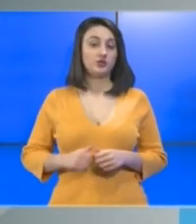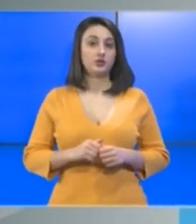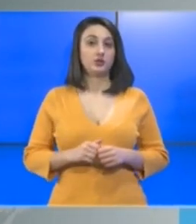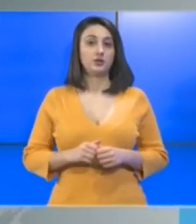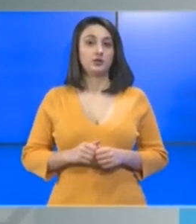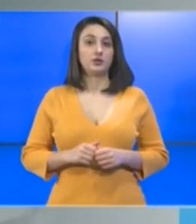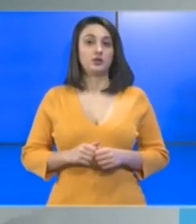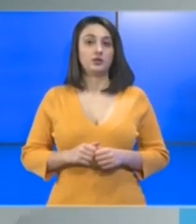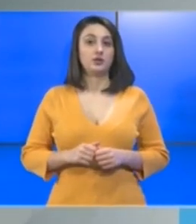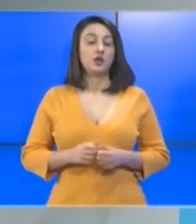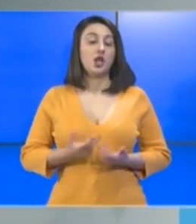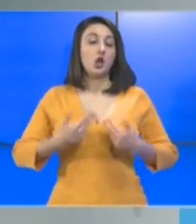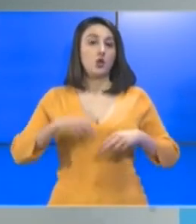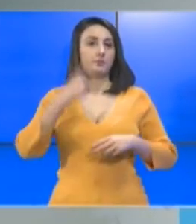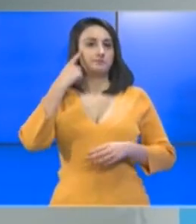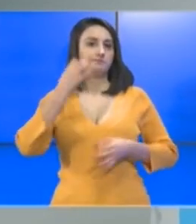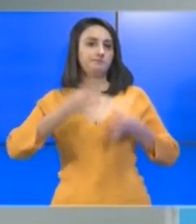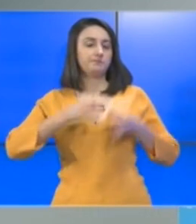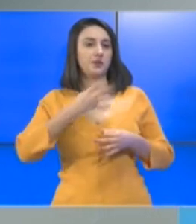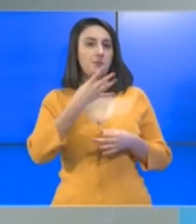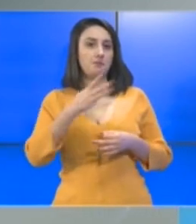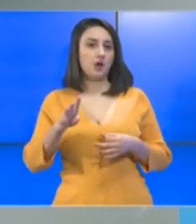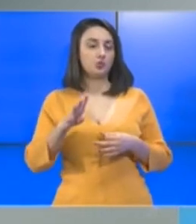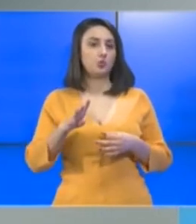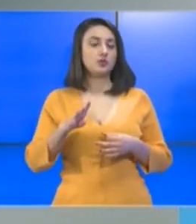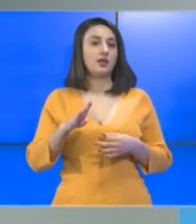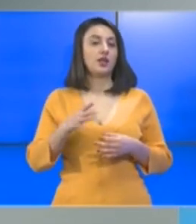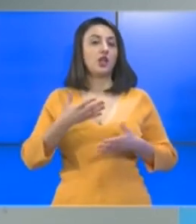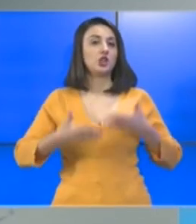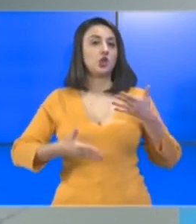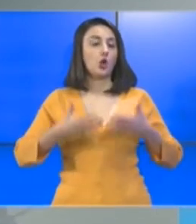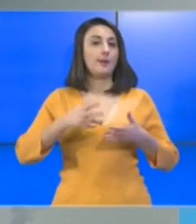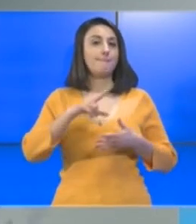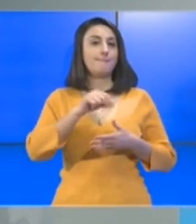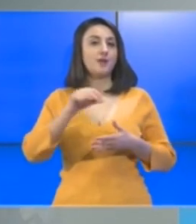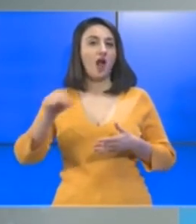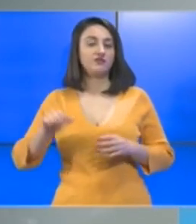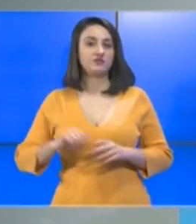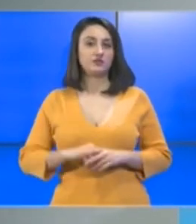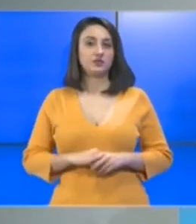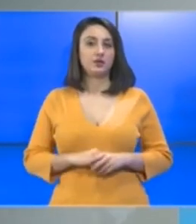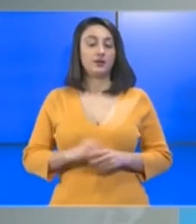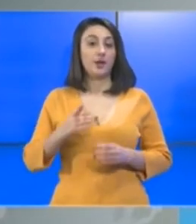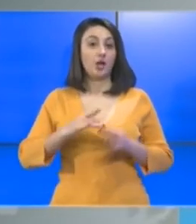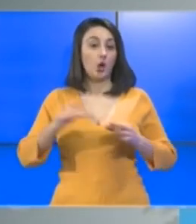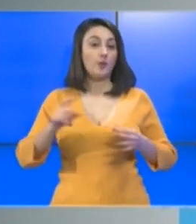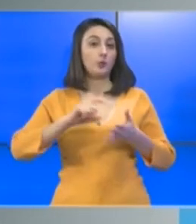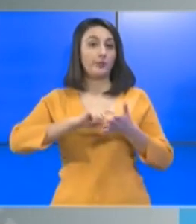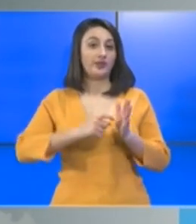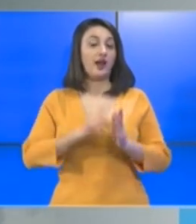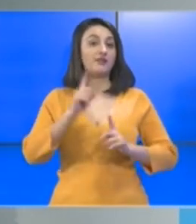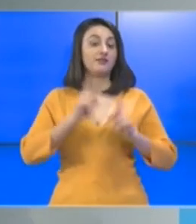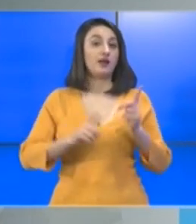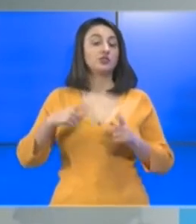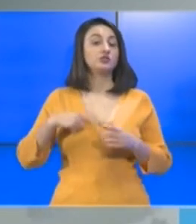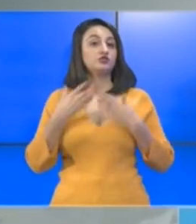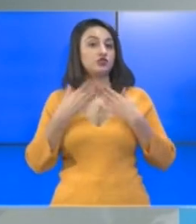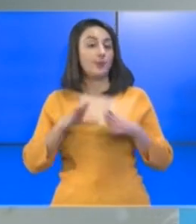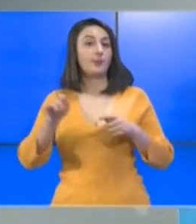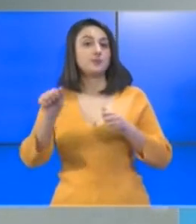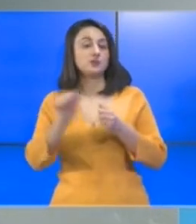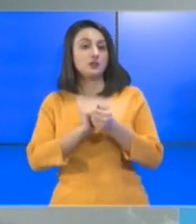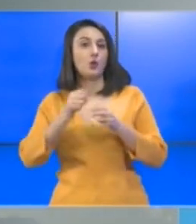noi estimăm că sunt 400 de tone de praf pe kilometru pătrat. Deci dacă ne apucăm să